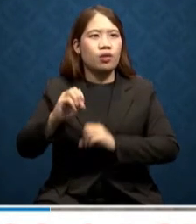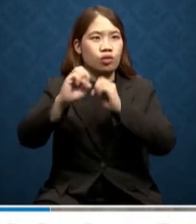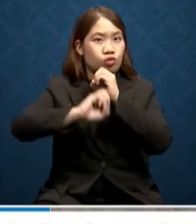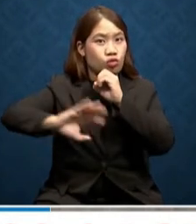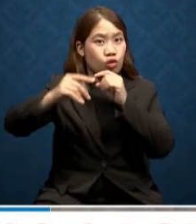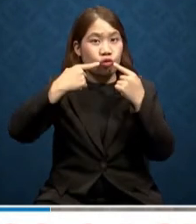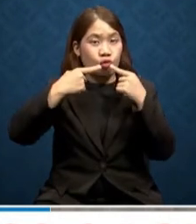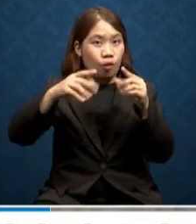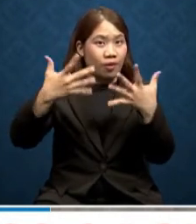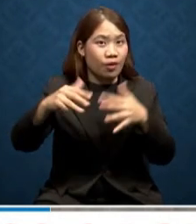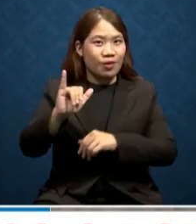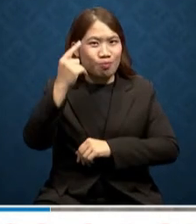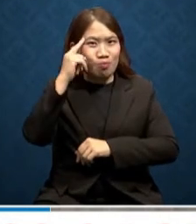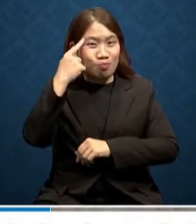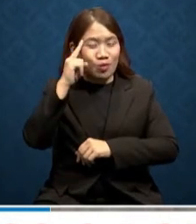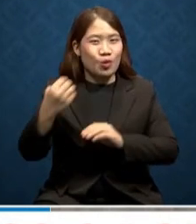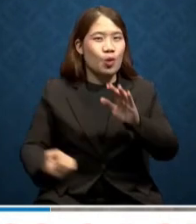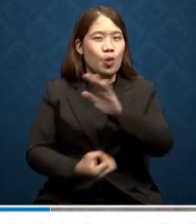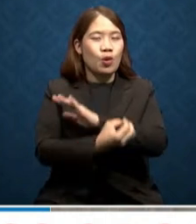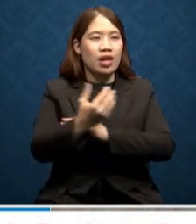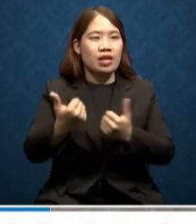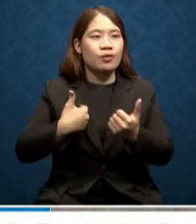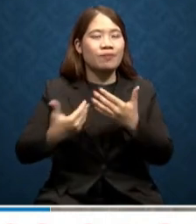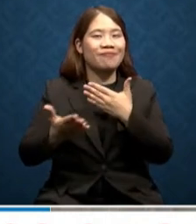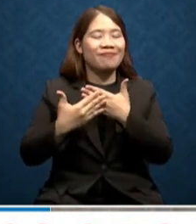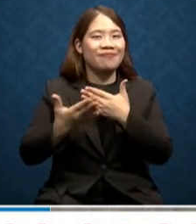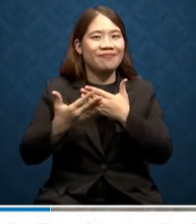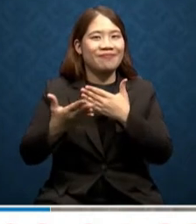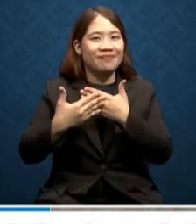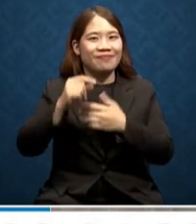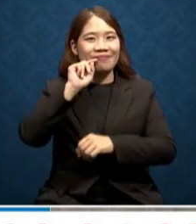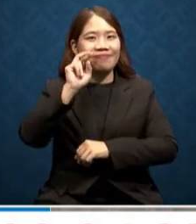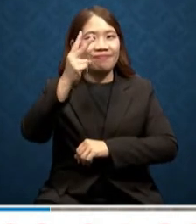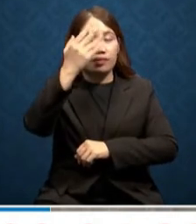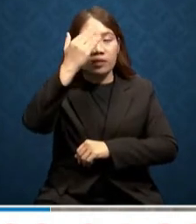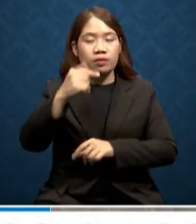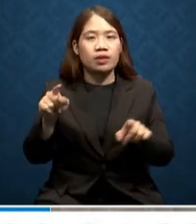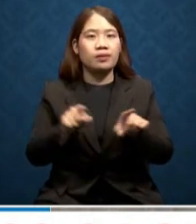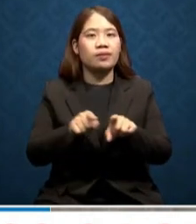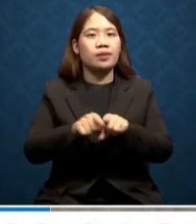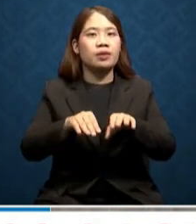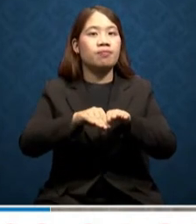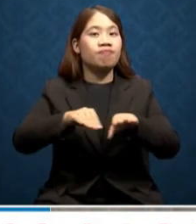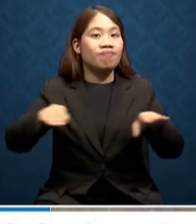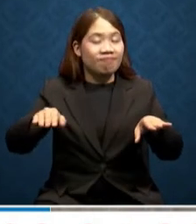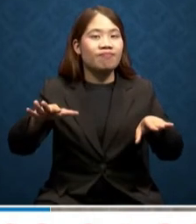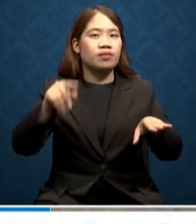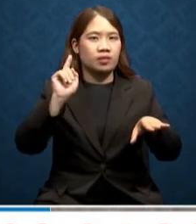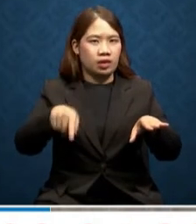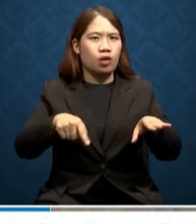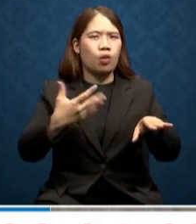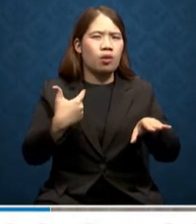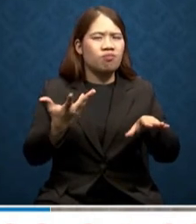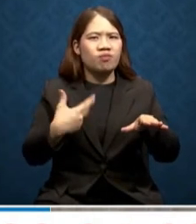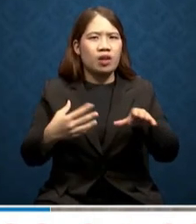หรือยังนะครับผมก็ได้โอกาสนี้ในการที่จะเอามาเน้นย้ำอีกครั้งนะครับไม่เป็นมาตรการลดผลกระทบจากการควบรวมหรือ